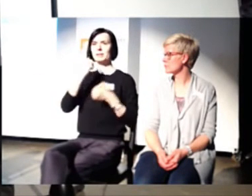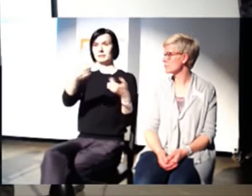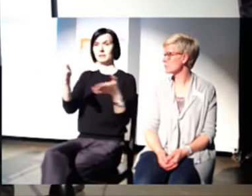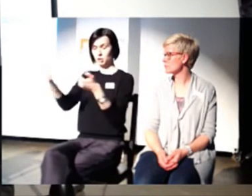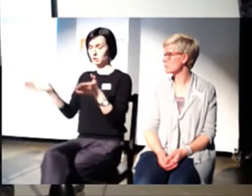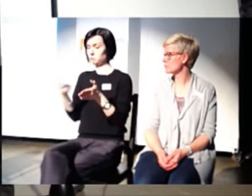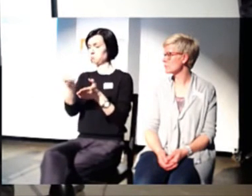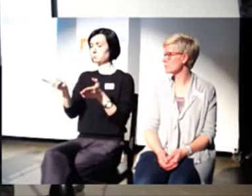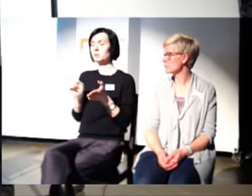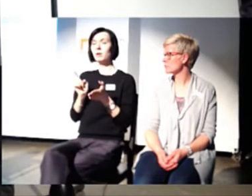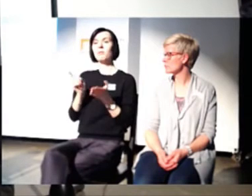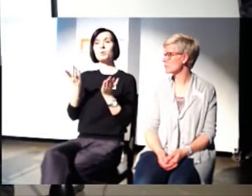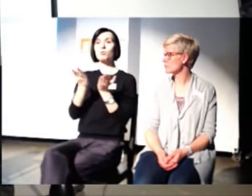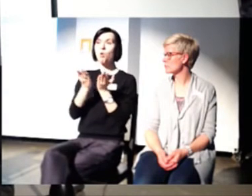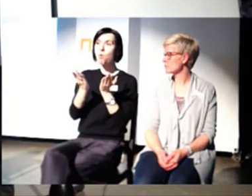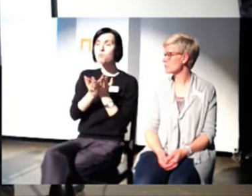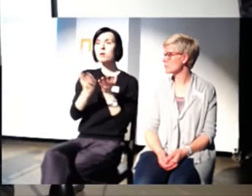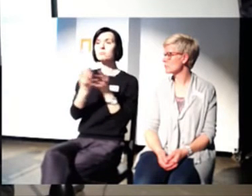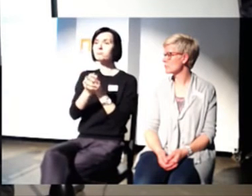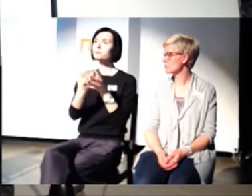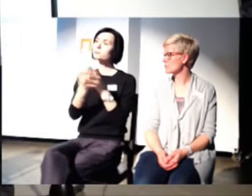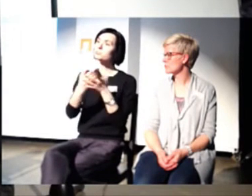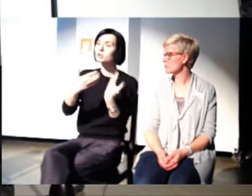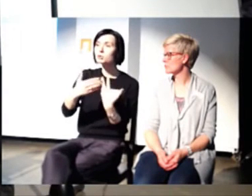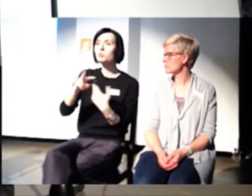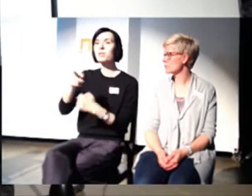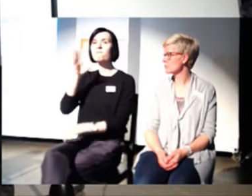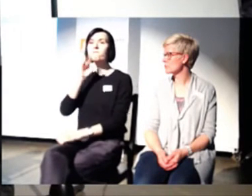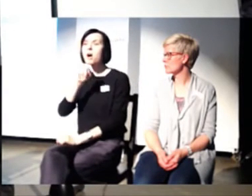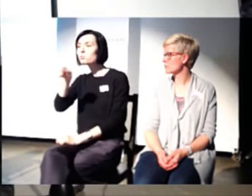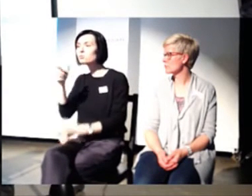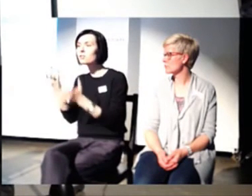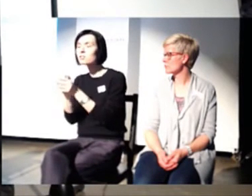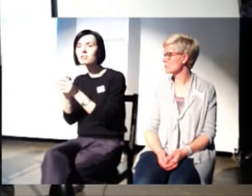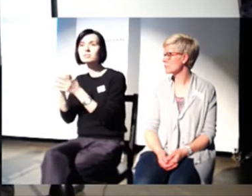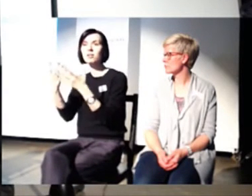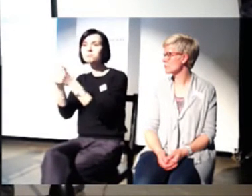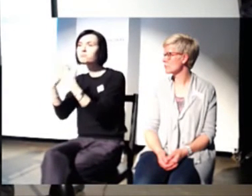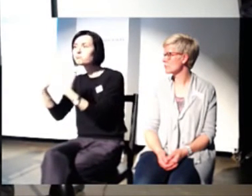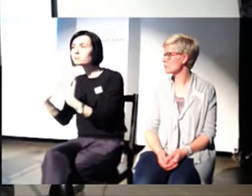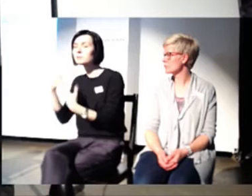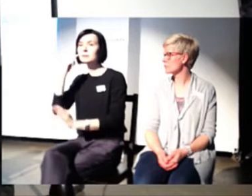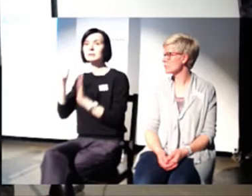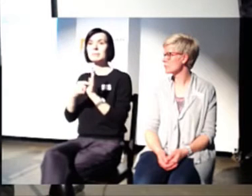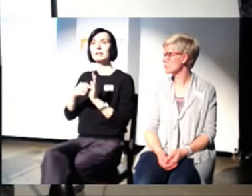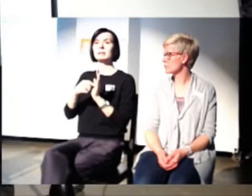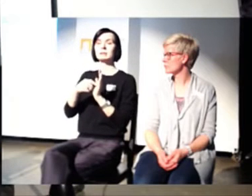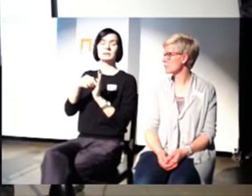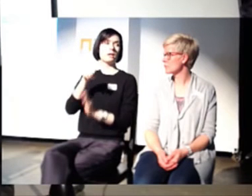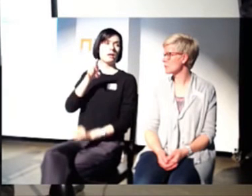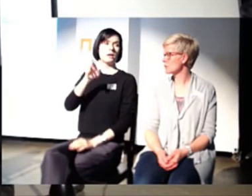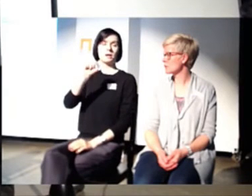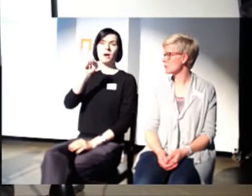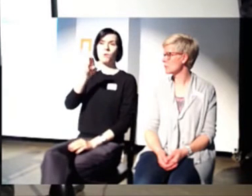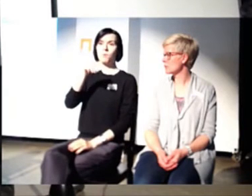tai vanhusten kanssa. Muun muassa Raumalla on tämä Raumas taiteilijavierasohjelma,